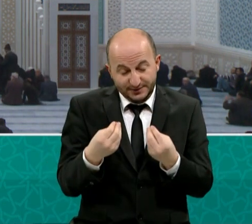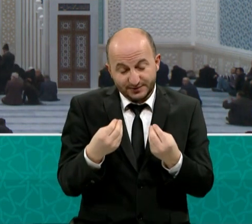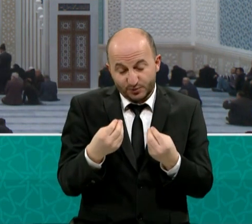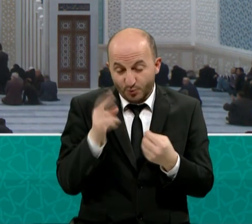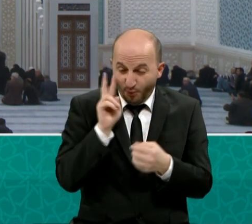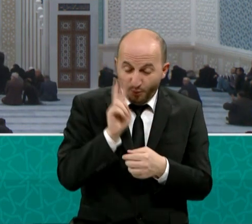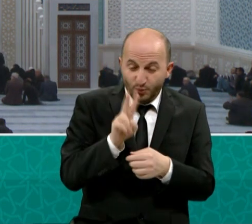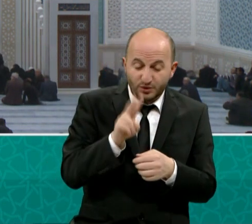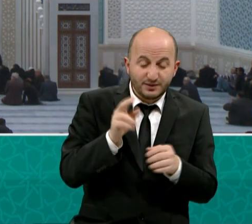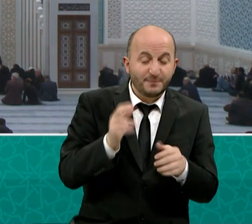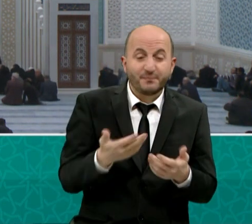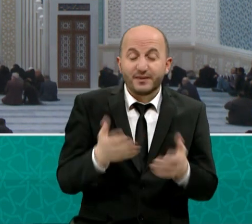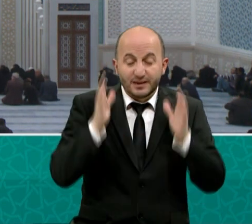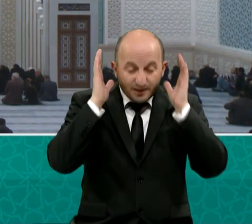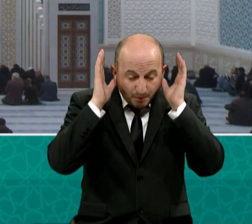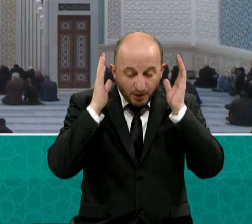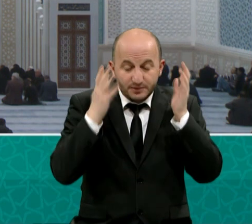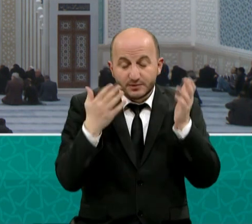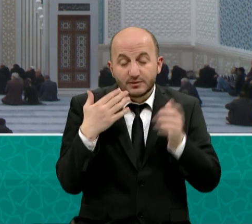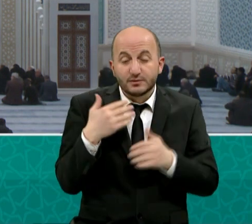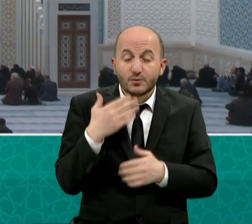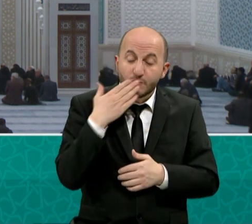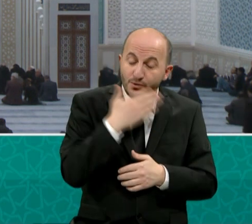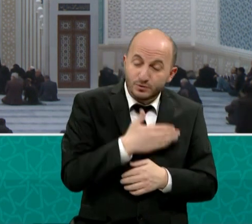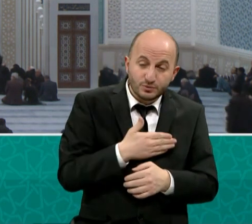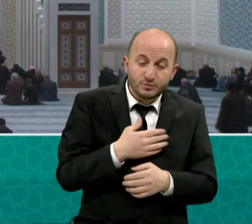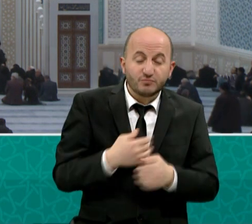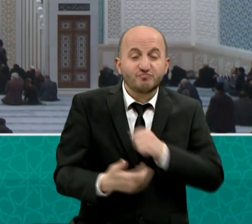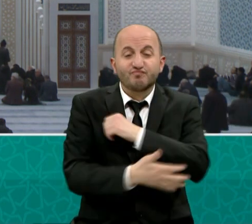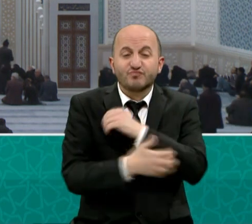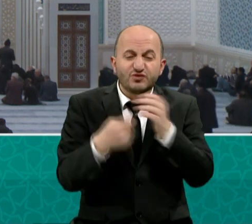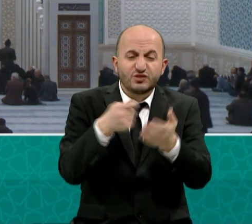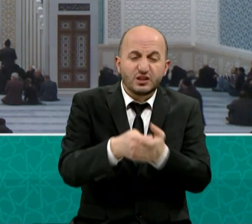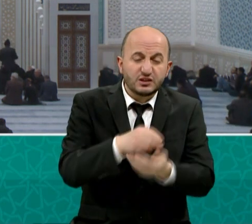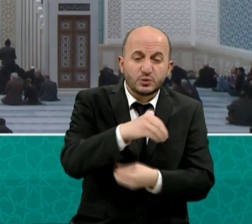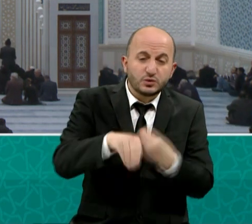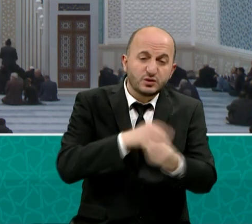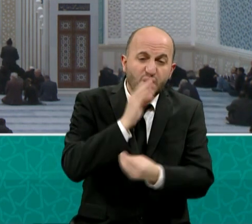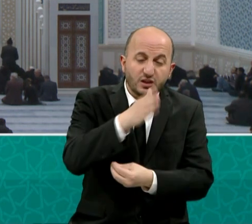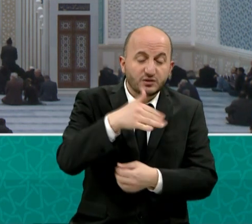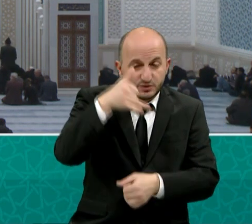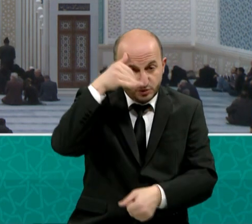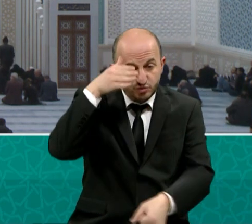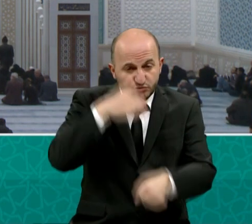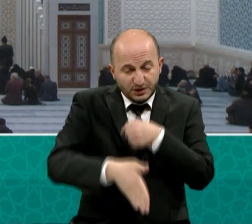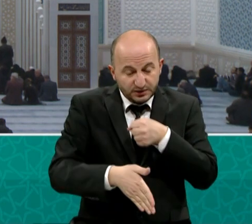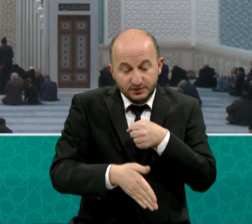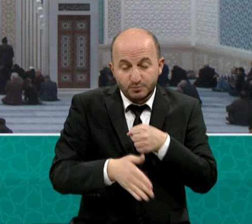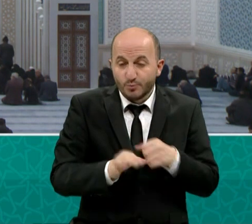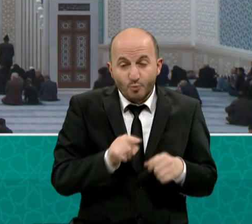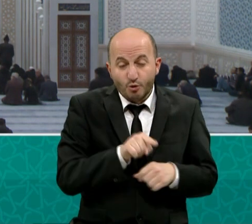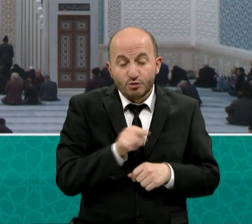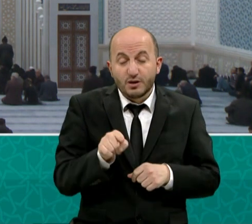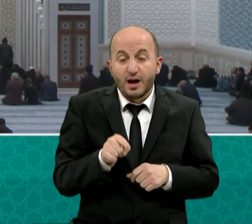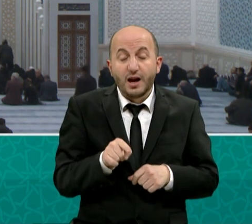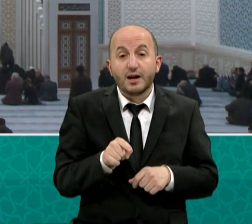görünen ibadetler. Nedir bunlar? Namazdır, oruçtur, zekattır, hacdır, kurbandır. Bunlar nedir?